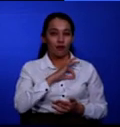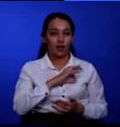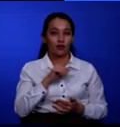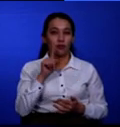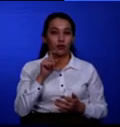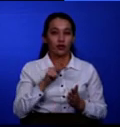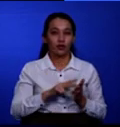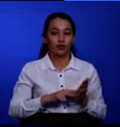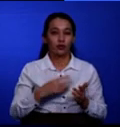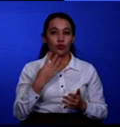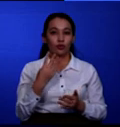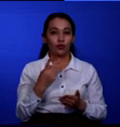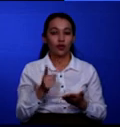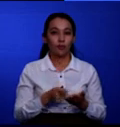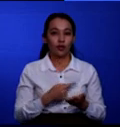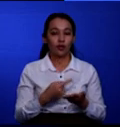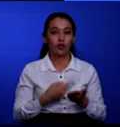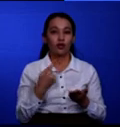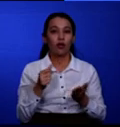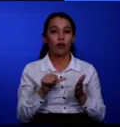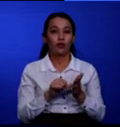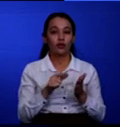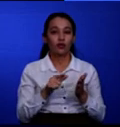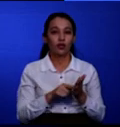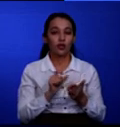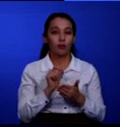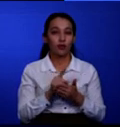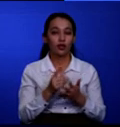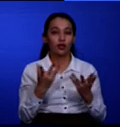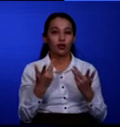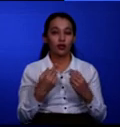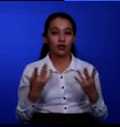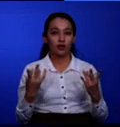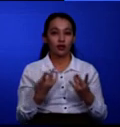184-betdagi 6 va 7 misol masalani ishlab qo'yasiz.